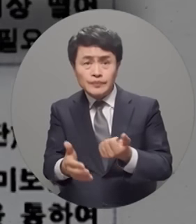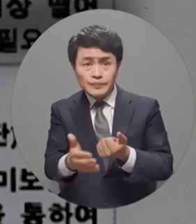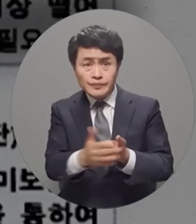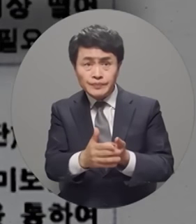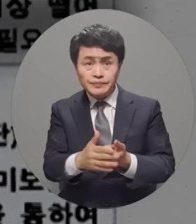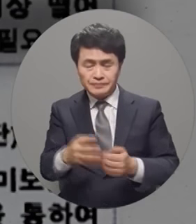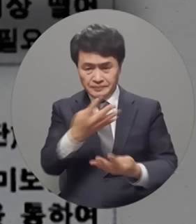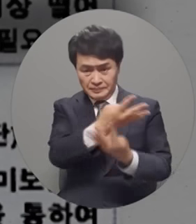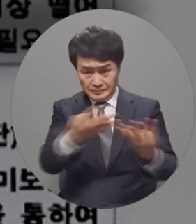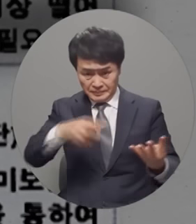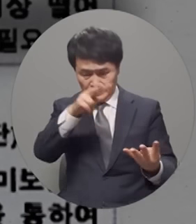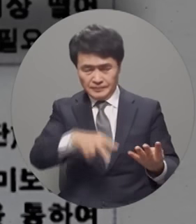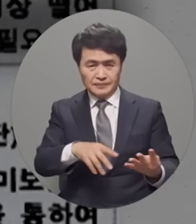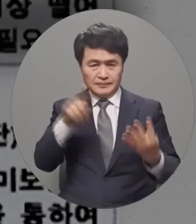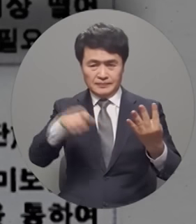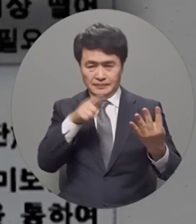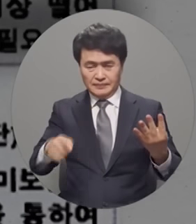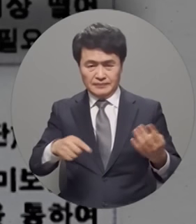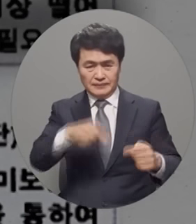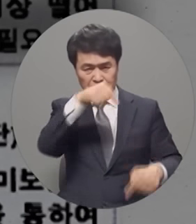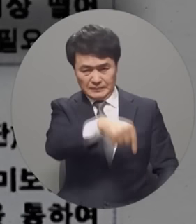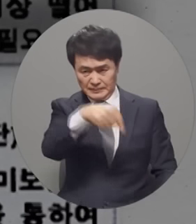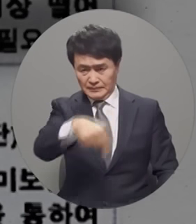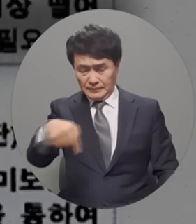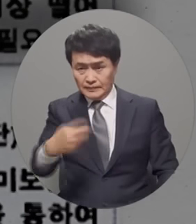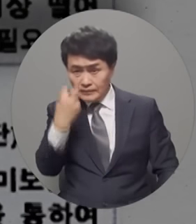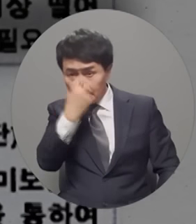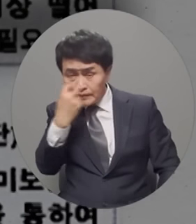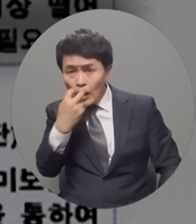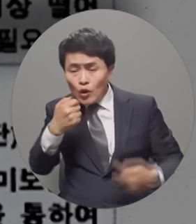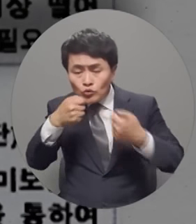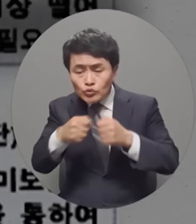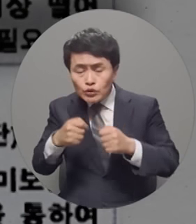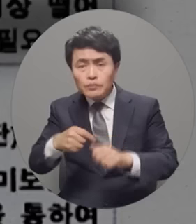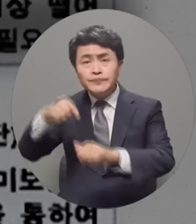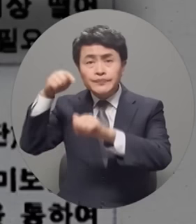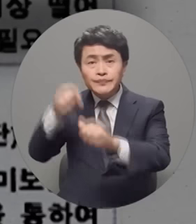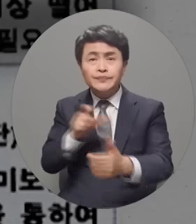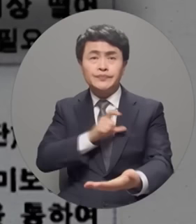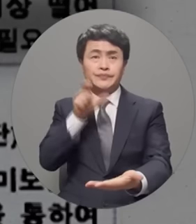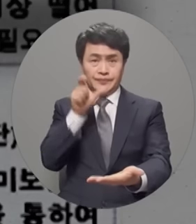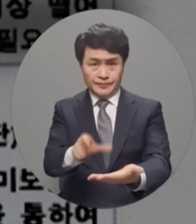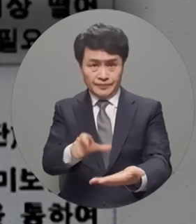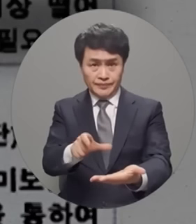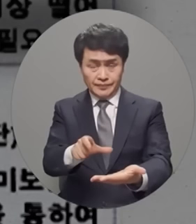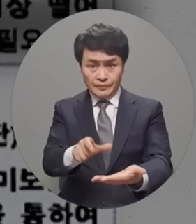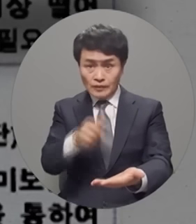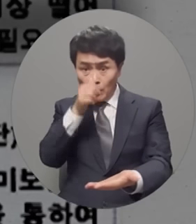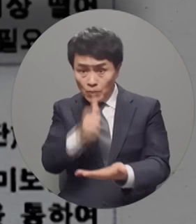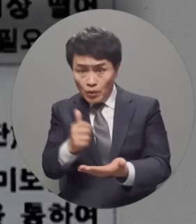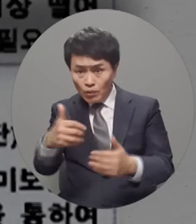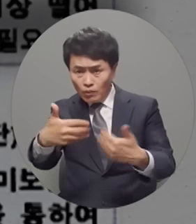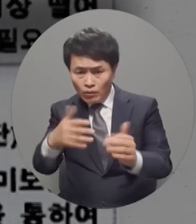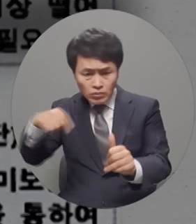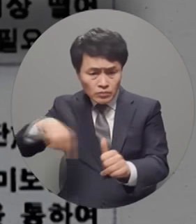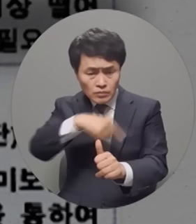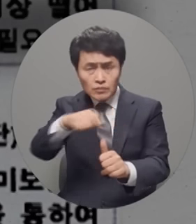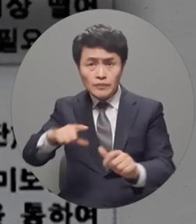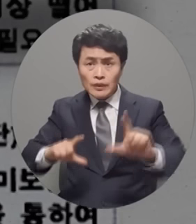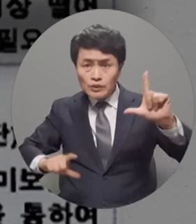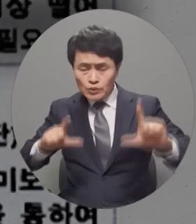바둑판식 4인 1조로 찔러가며 수색하라는 구체적 방법을 지시했다고 적었습니다. 범죄 단서의 정황이라며